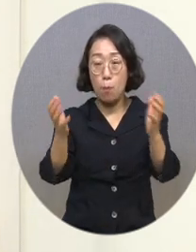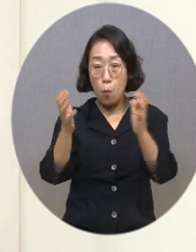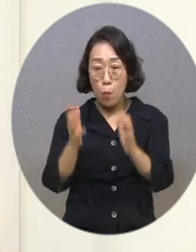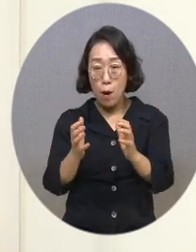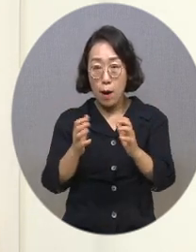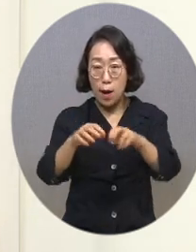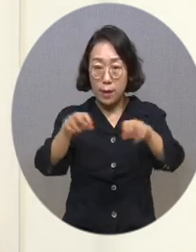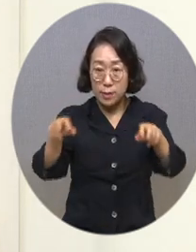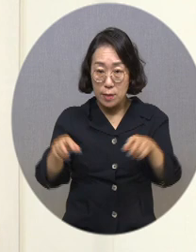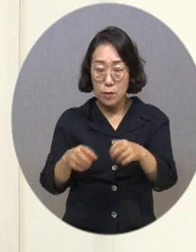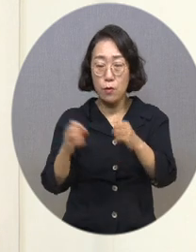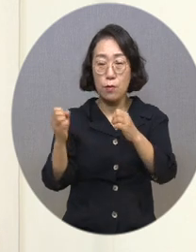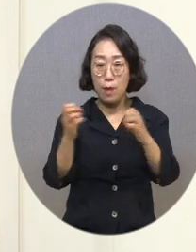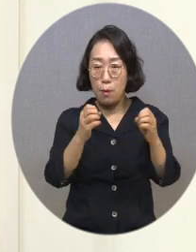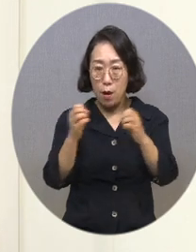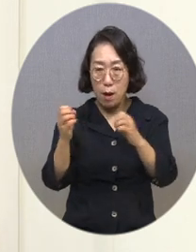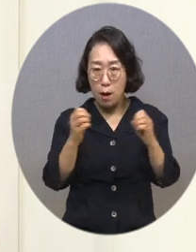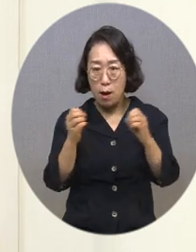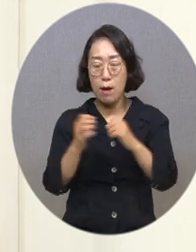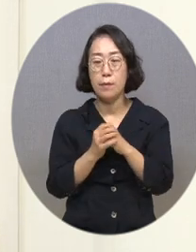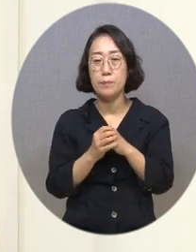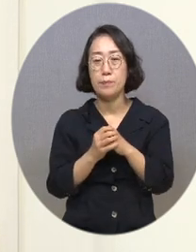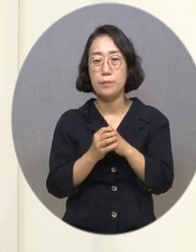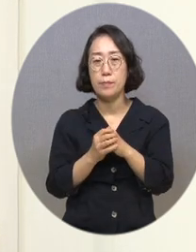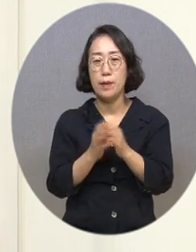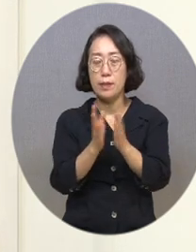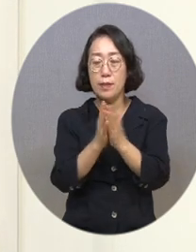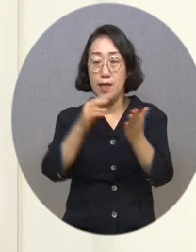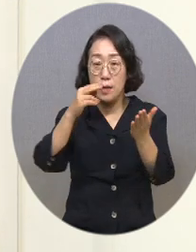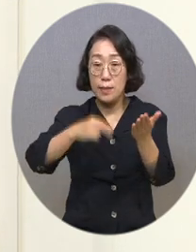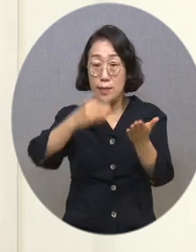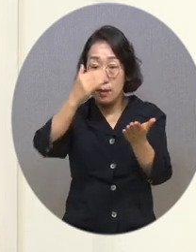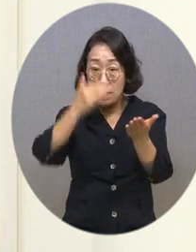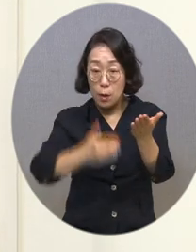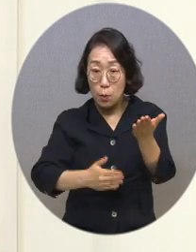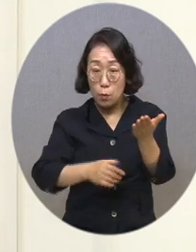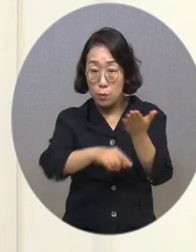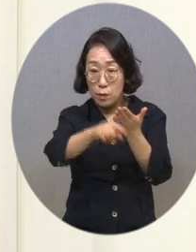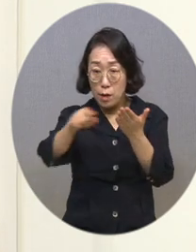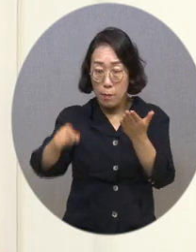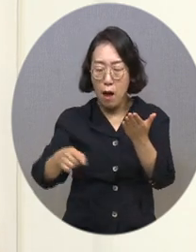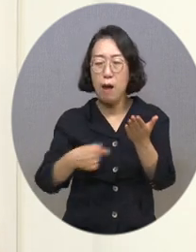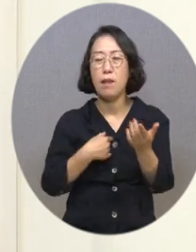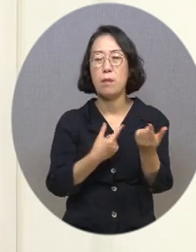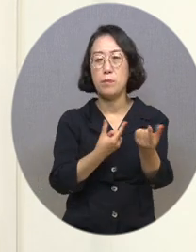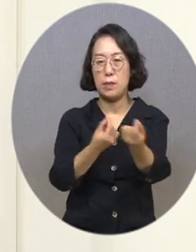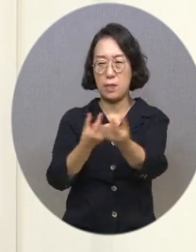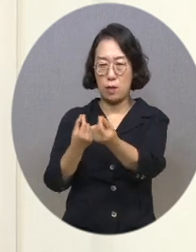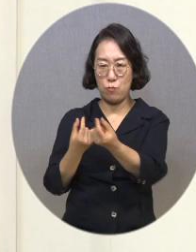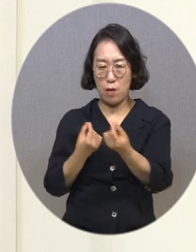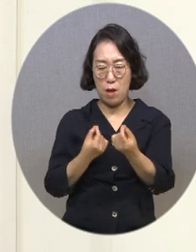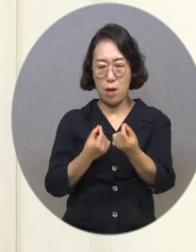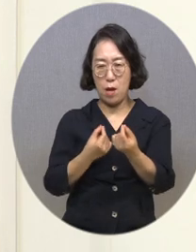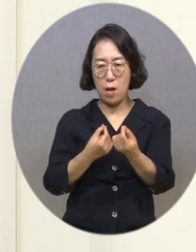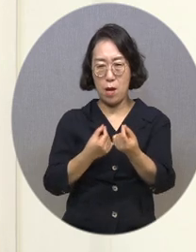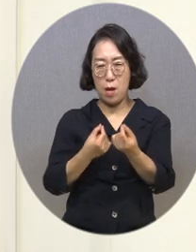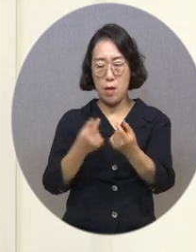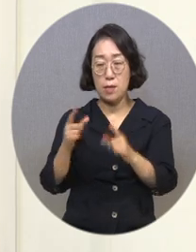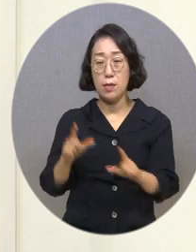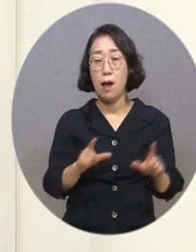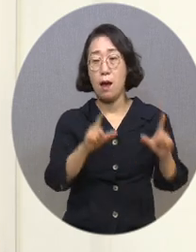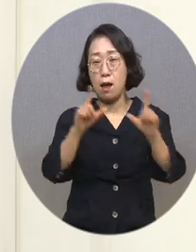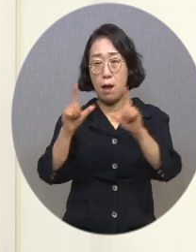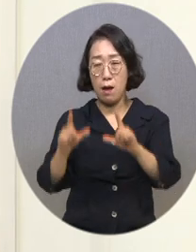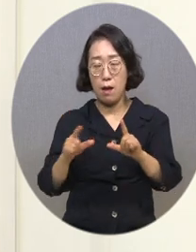만나고 그러면서 사람들을 만나면서 와, 이 사람들도 나랑 똑같구나. 다 인생을 사는데